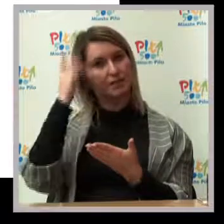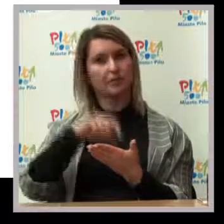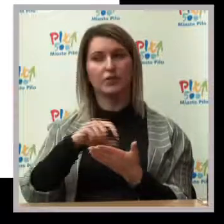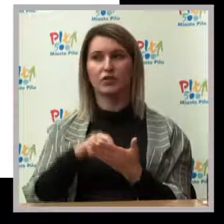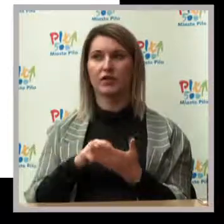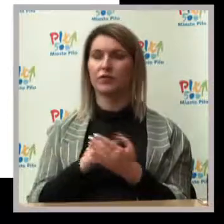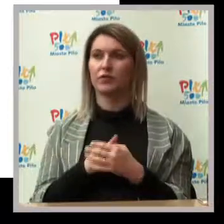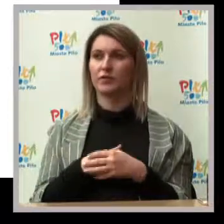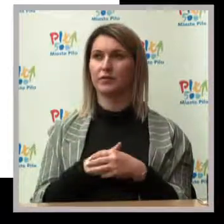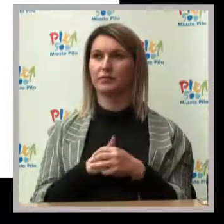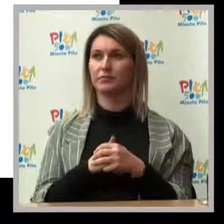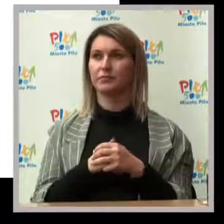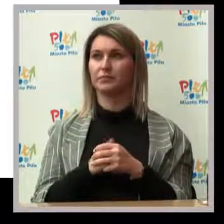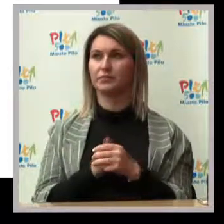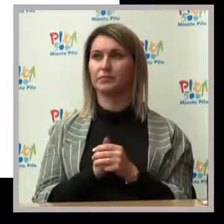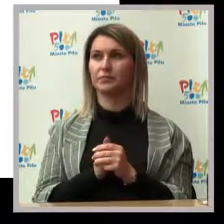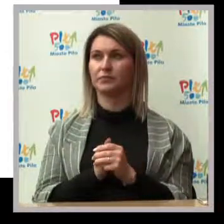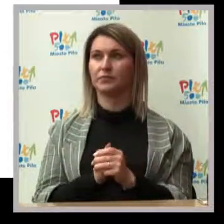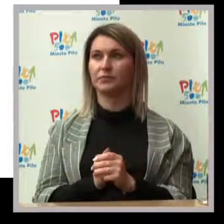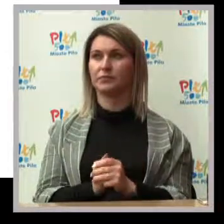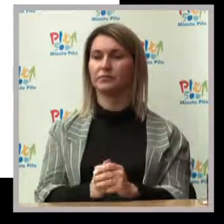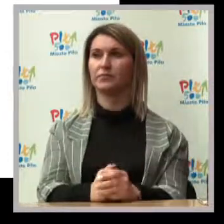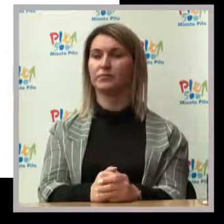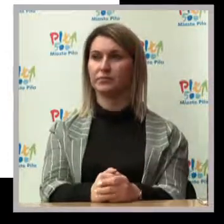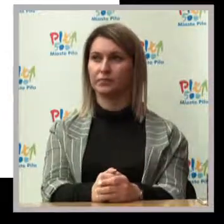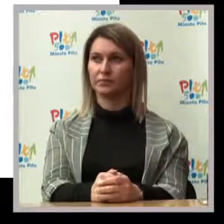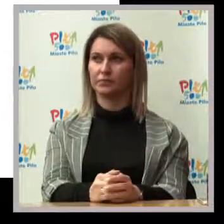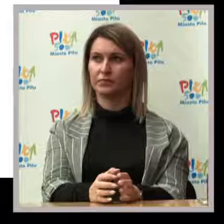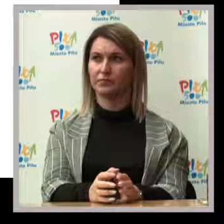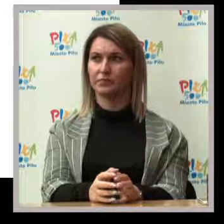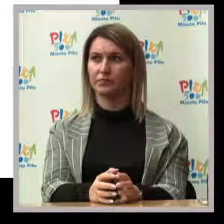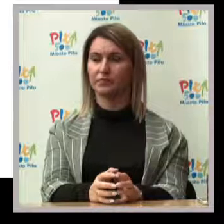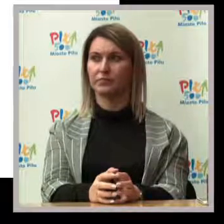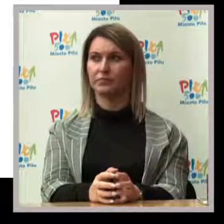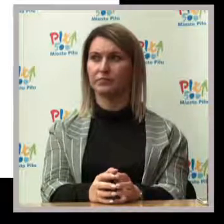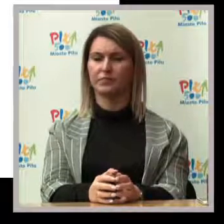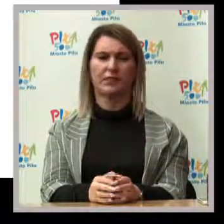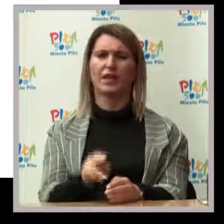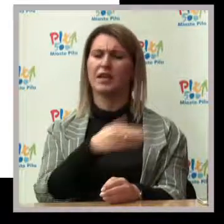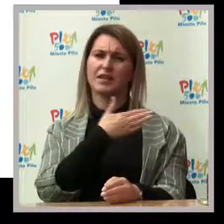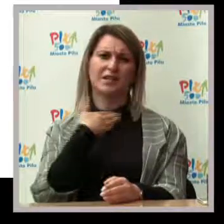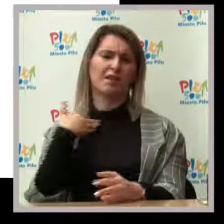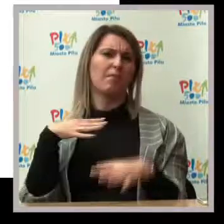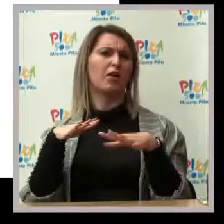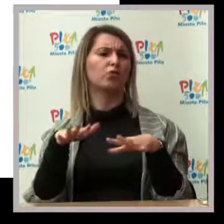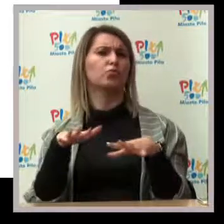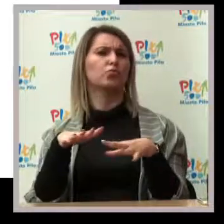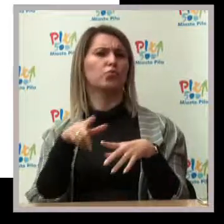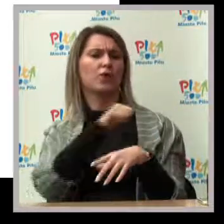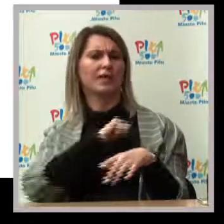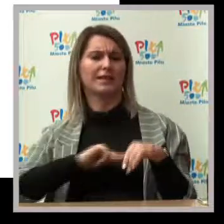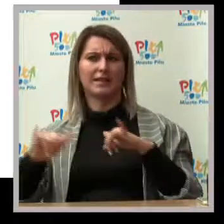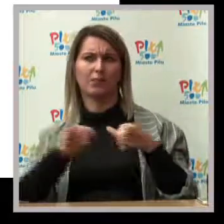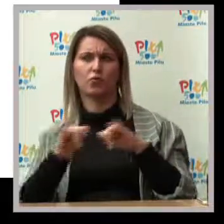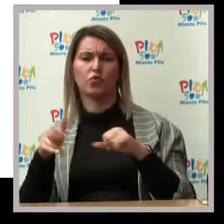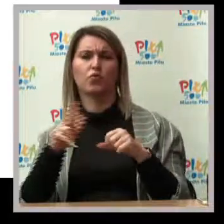na skalę na pewno niespotykaną zupełnie gdzie indziej. Jest niewiele samorządów, są pojedyncze samorządy, które